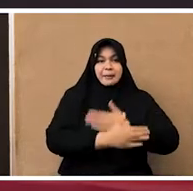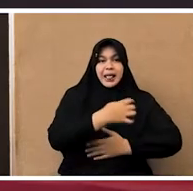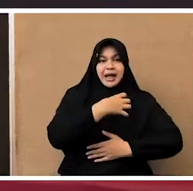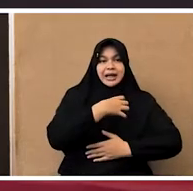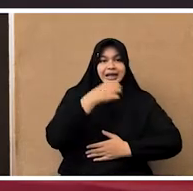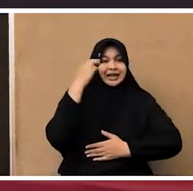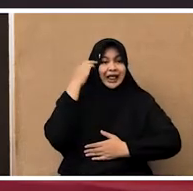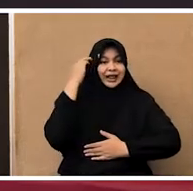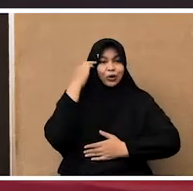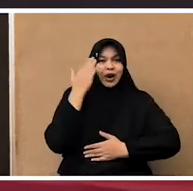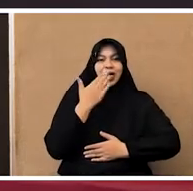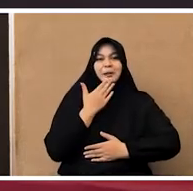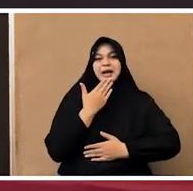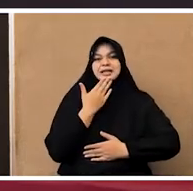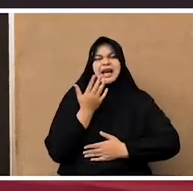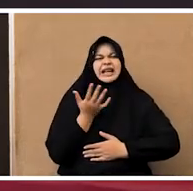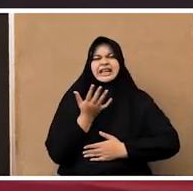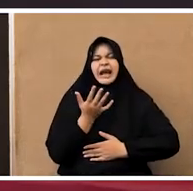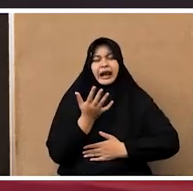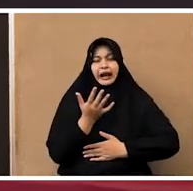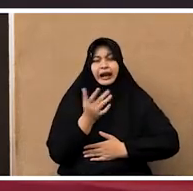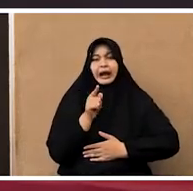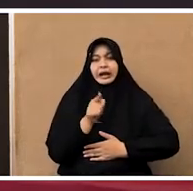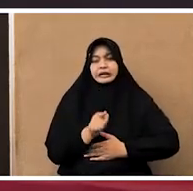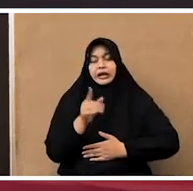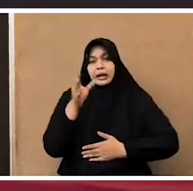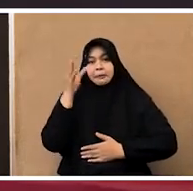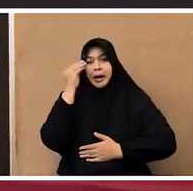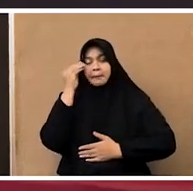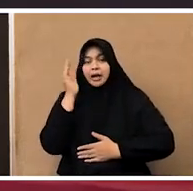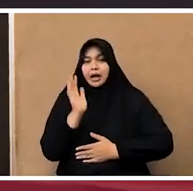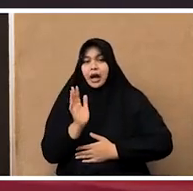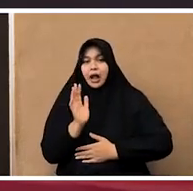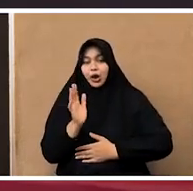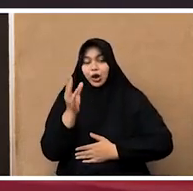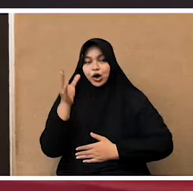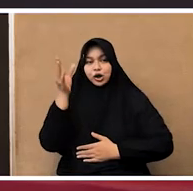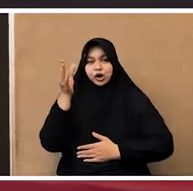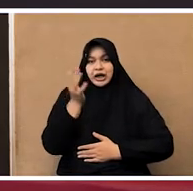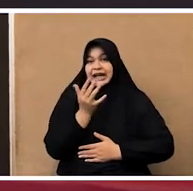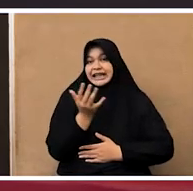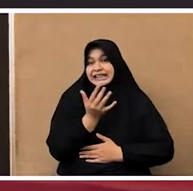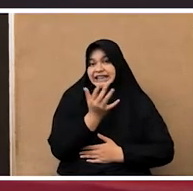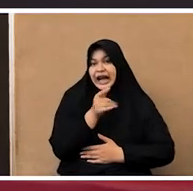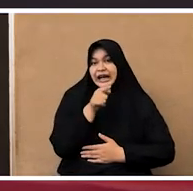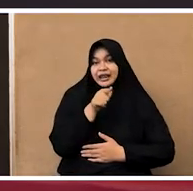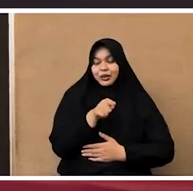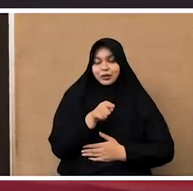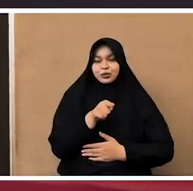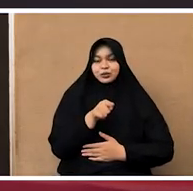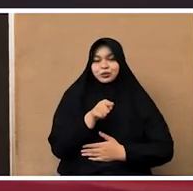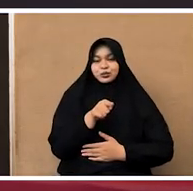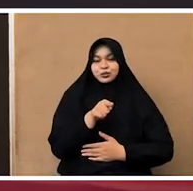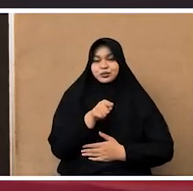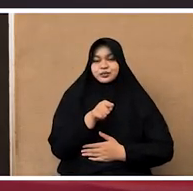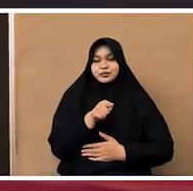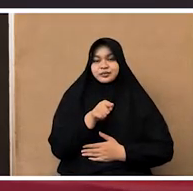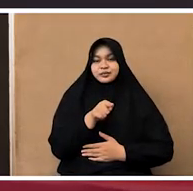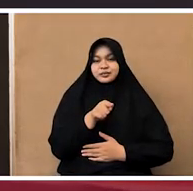intelektual yang ringan jadi memahaminya adalah kalau yang ringan dia itu